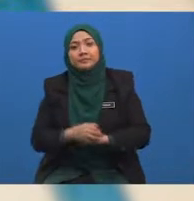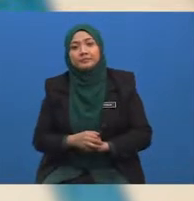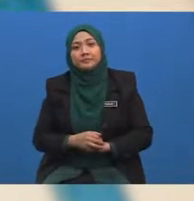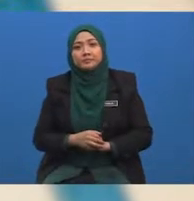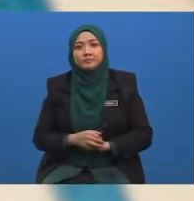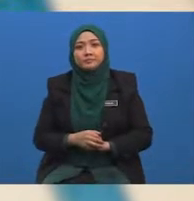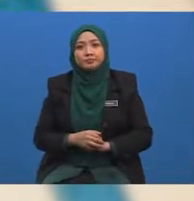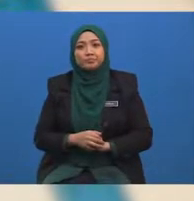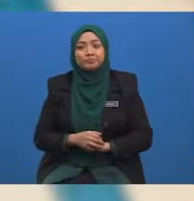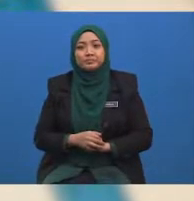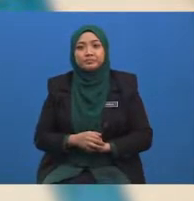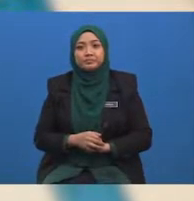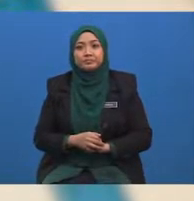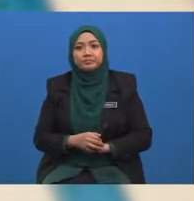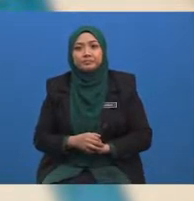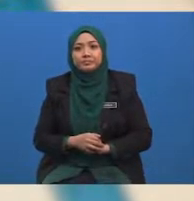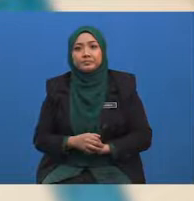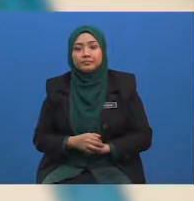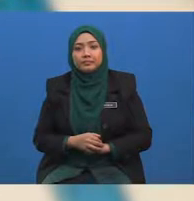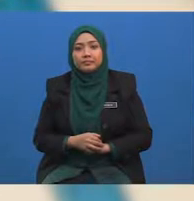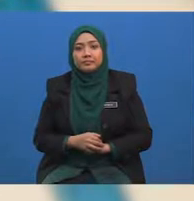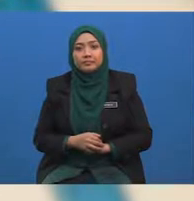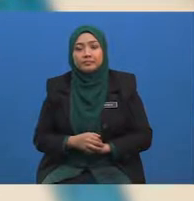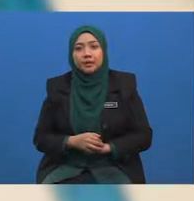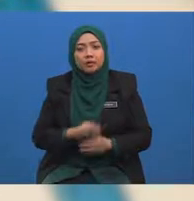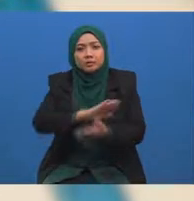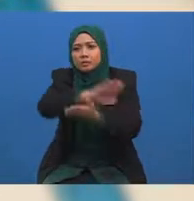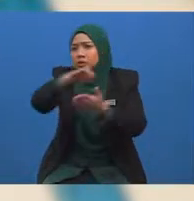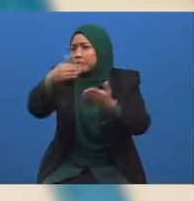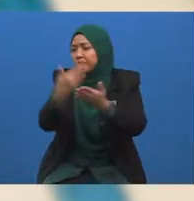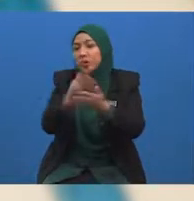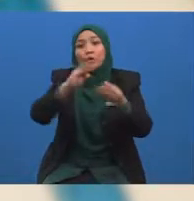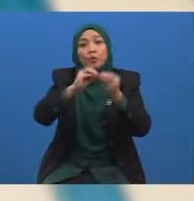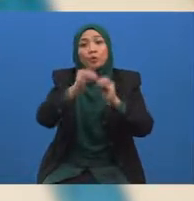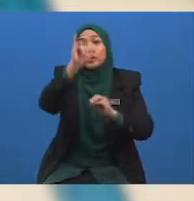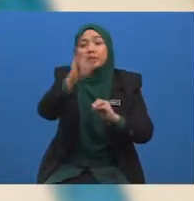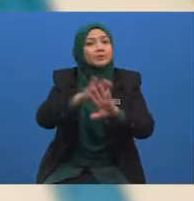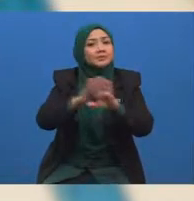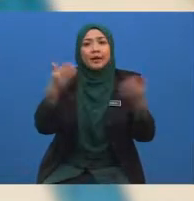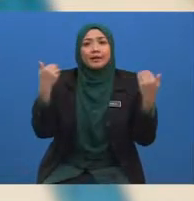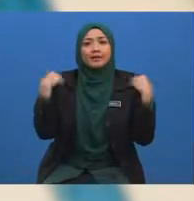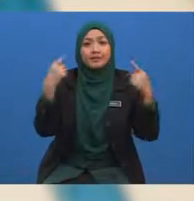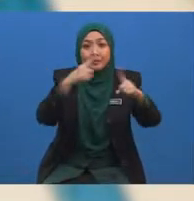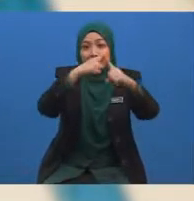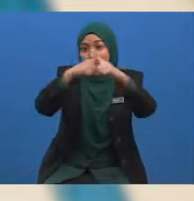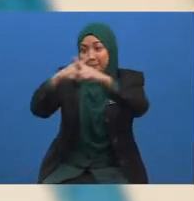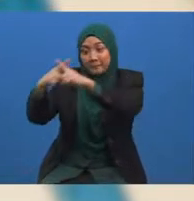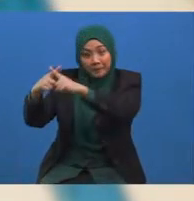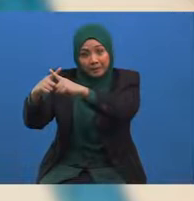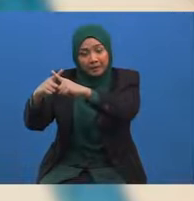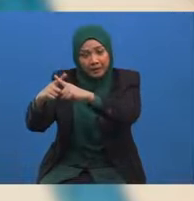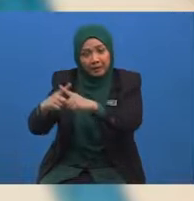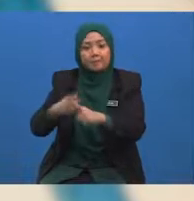Betul! Nombor-nombor tersebut adalah nombor perdana, iaitu nombor yang